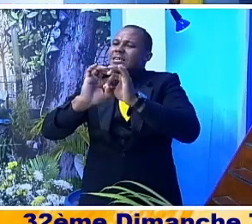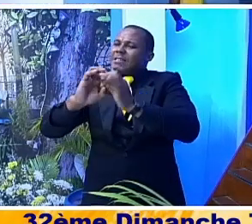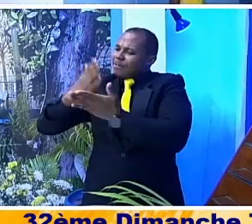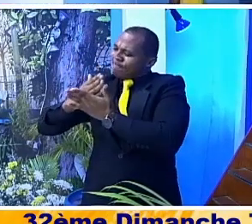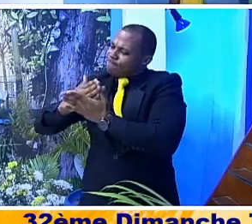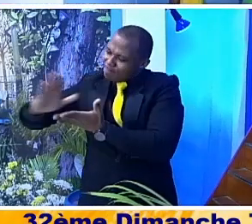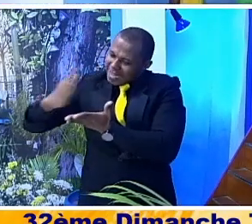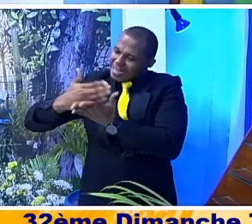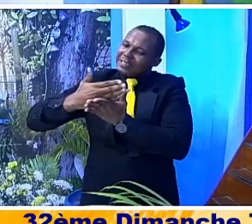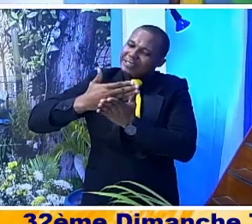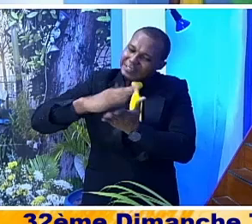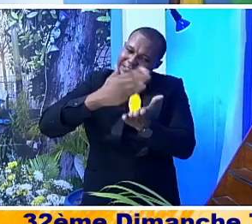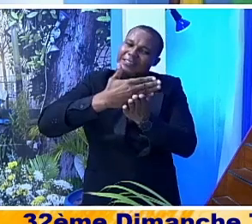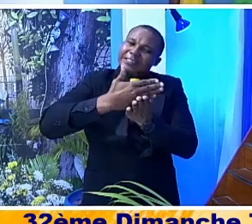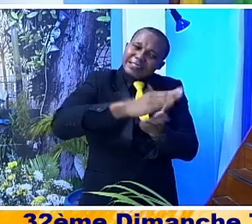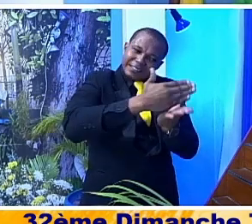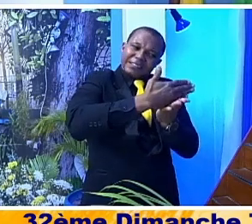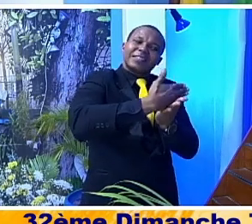partage.